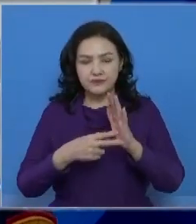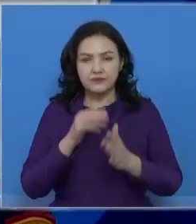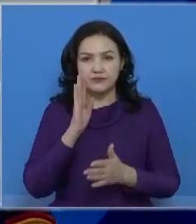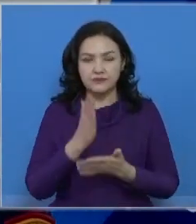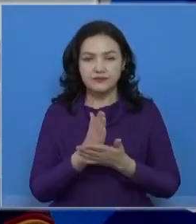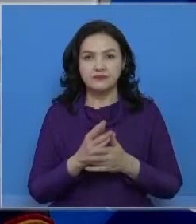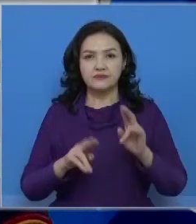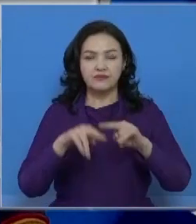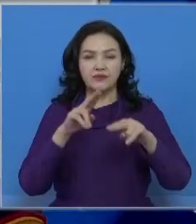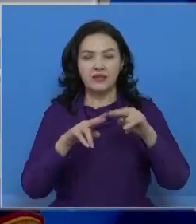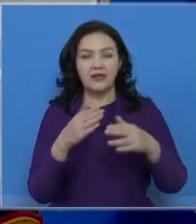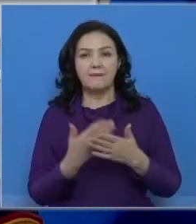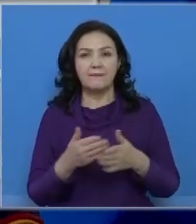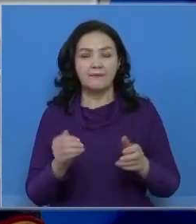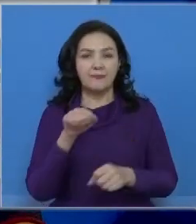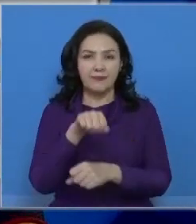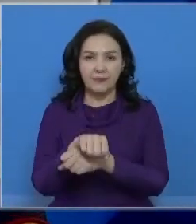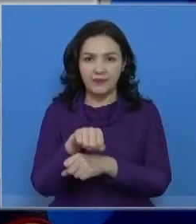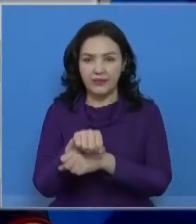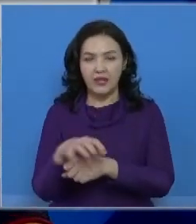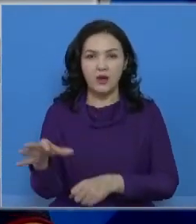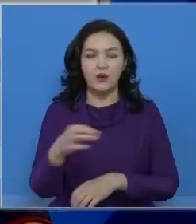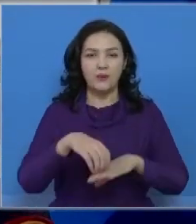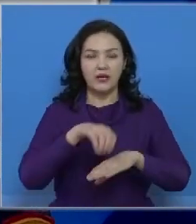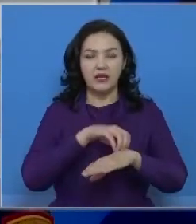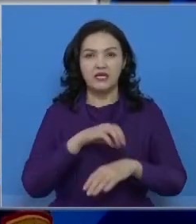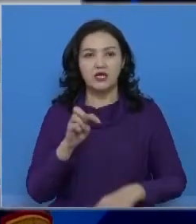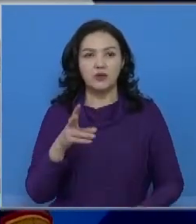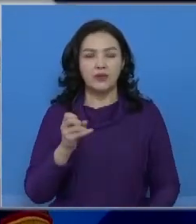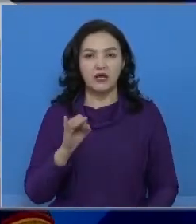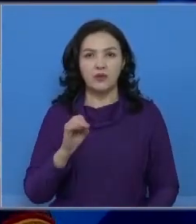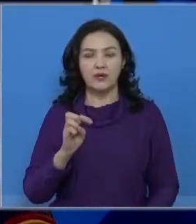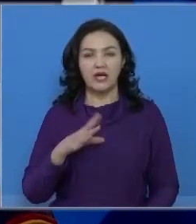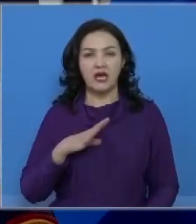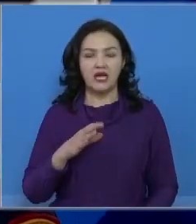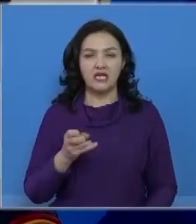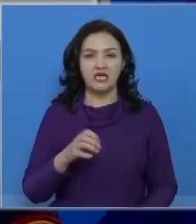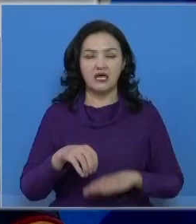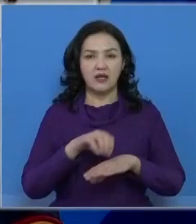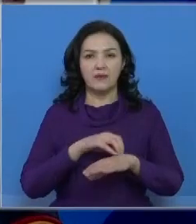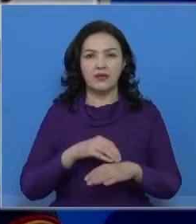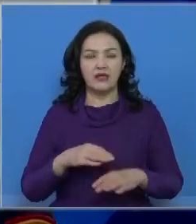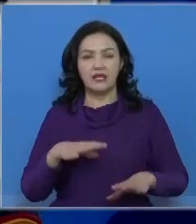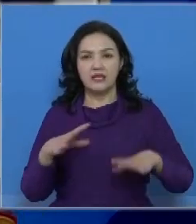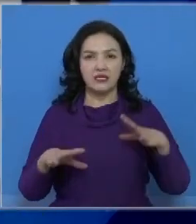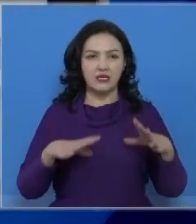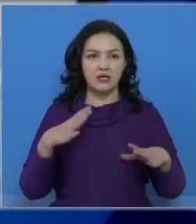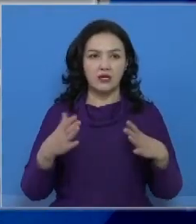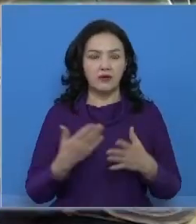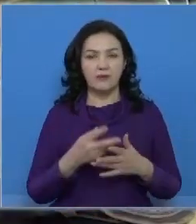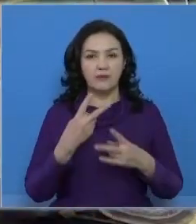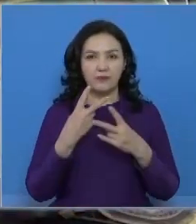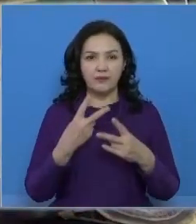Сол мәселені деген сөзге тоқтап, облыс әкімі Ералы Құпанұлымен Алға ауданының әкімі пысықтап сояқта